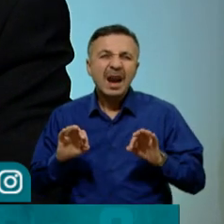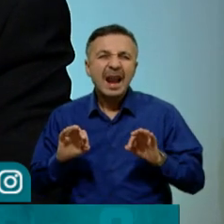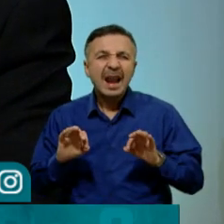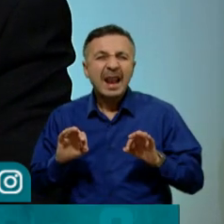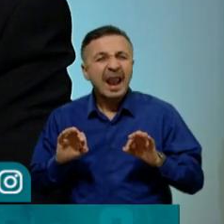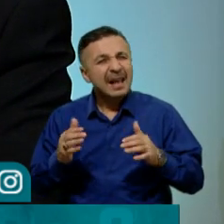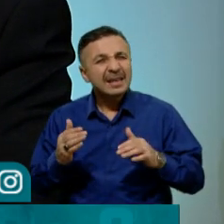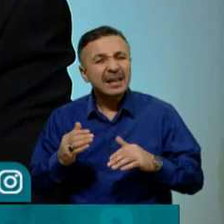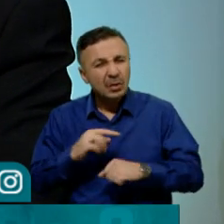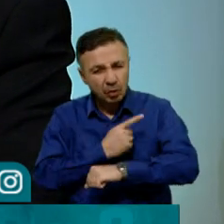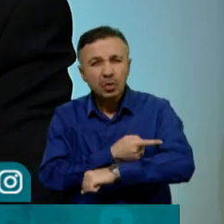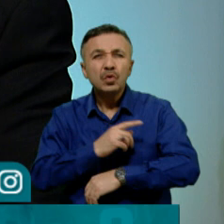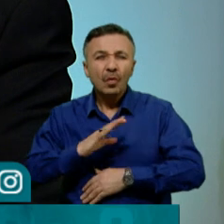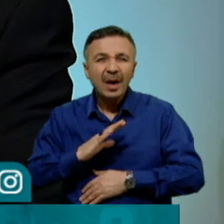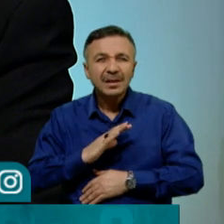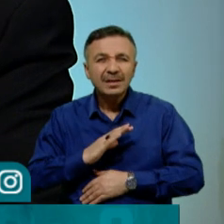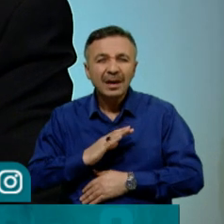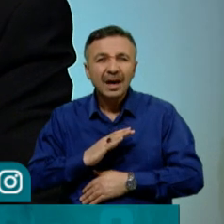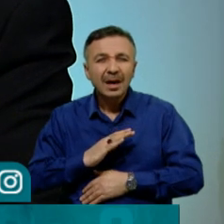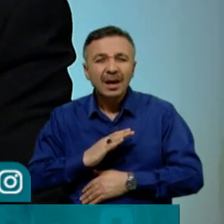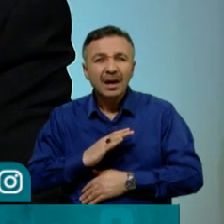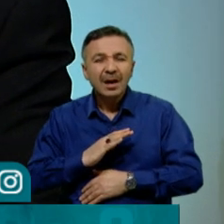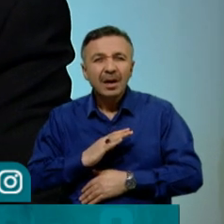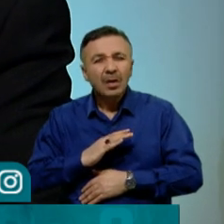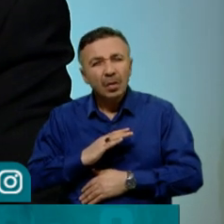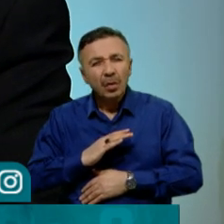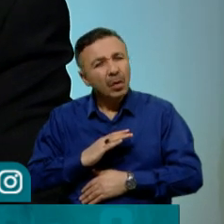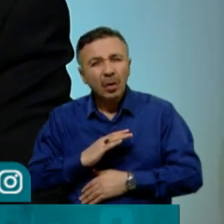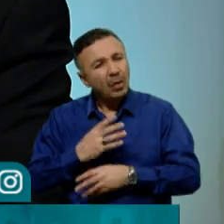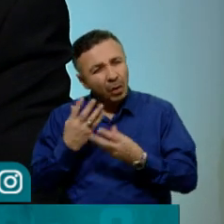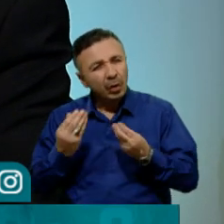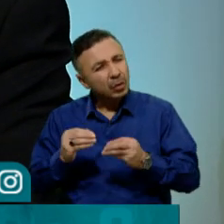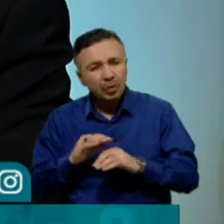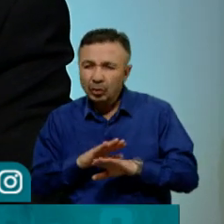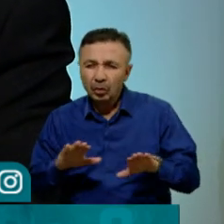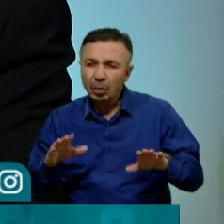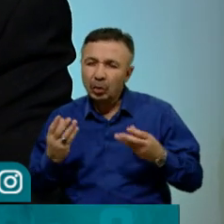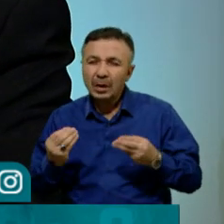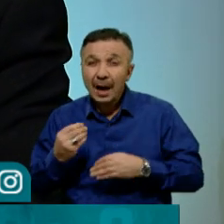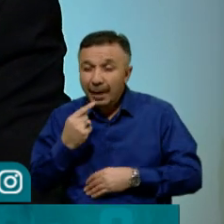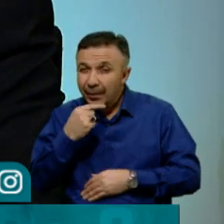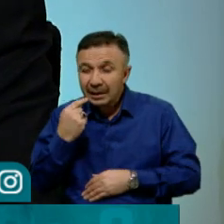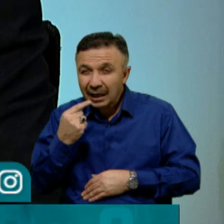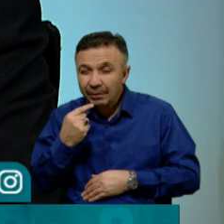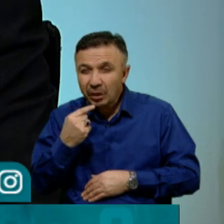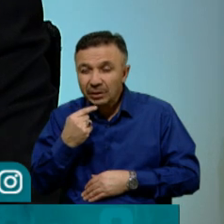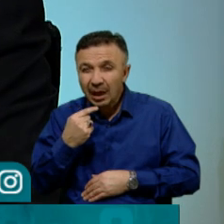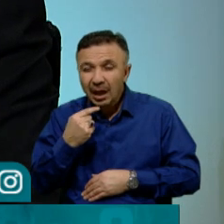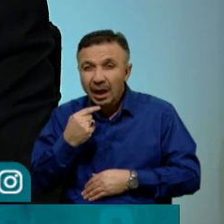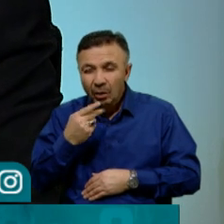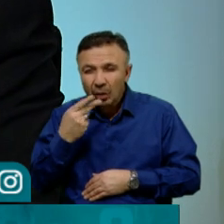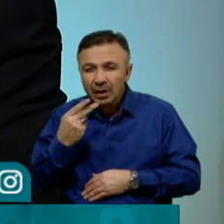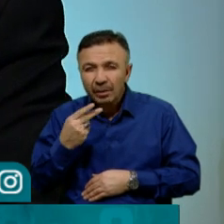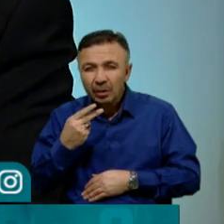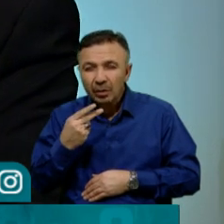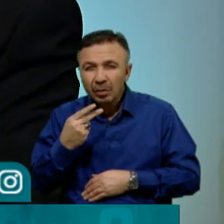gücü yetiyorsa o şekilde yapması yeterlidir Yani eğer mırıldan alabiliyorsa ki onlarında kategoriler var